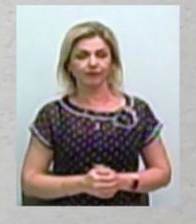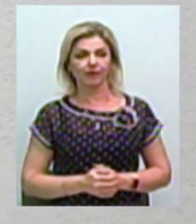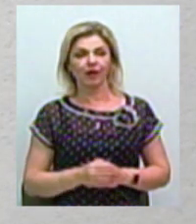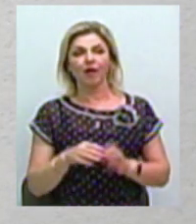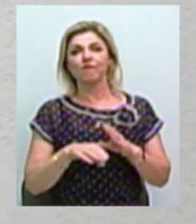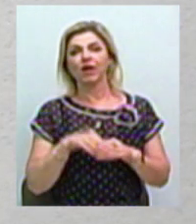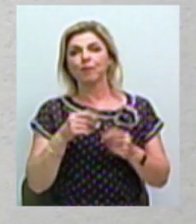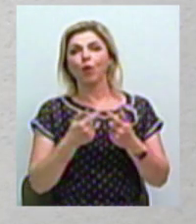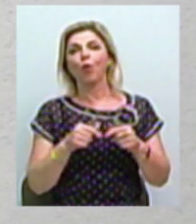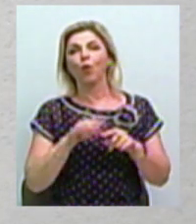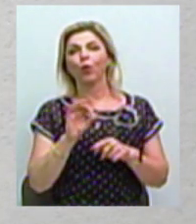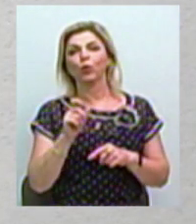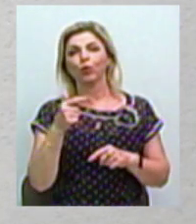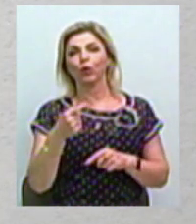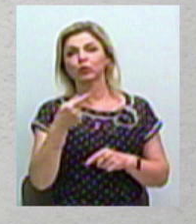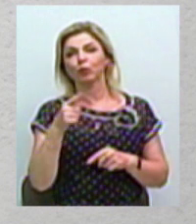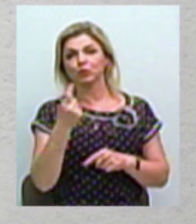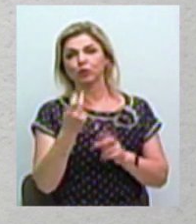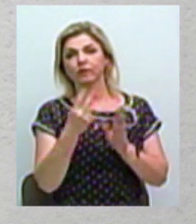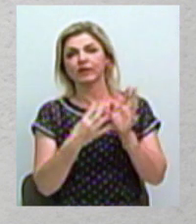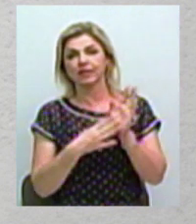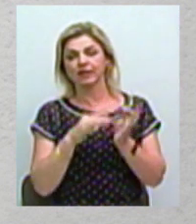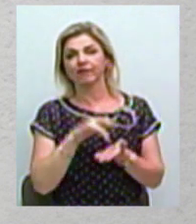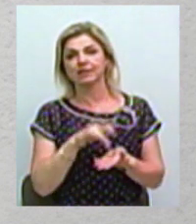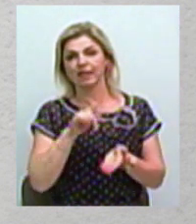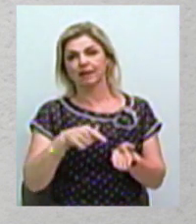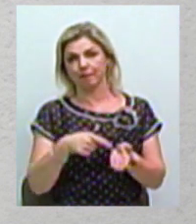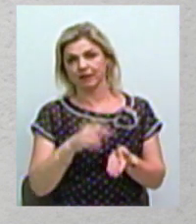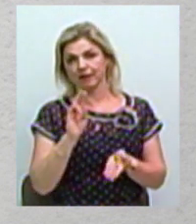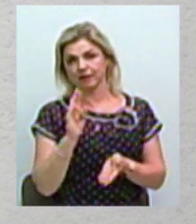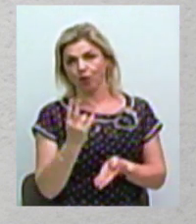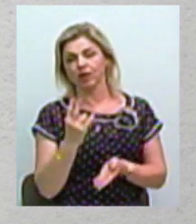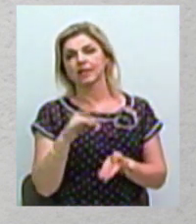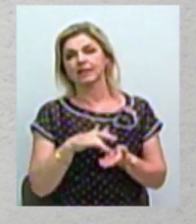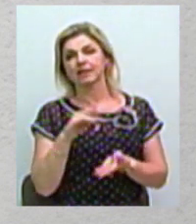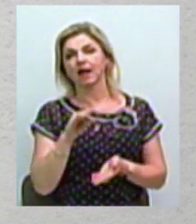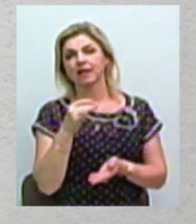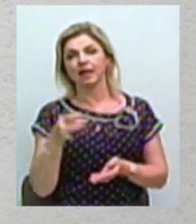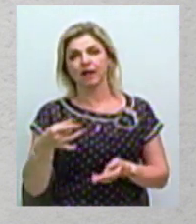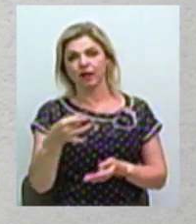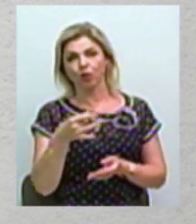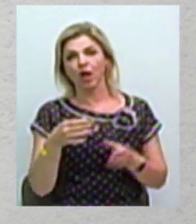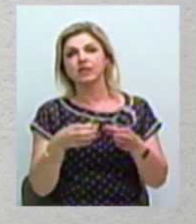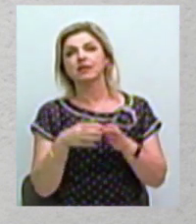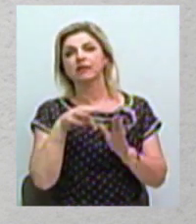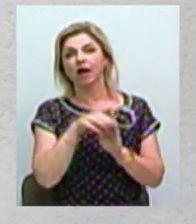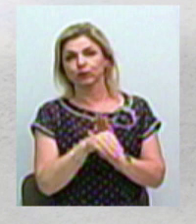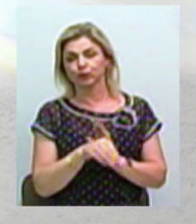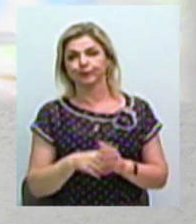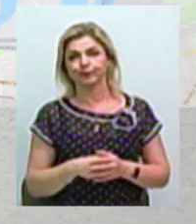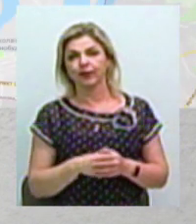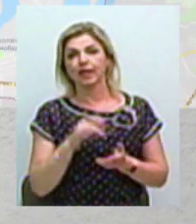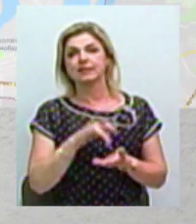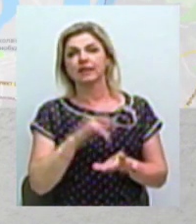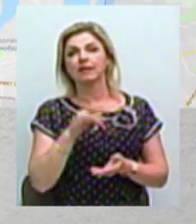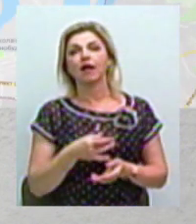Одномандатний виборчий округ номер 129. Центр, місто Миколаїв, центральний район. До складу округу входять